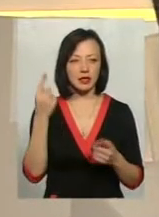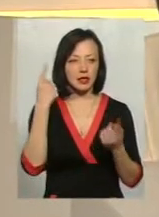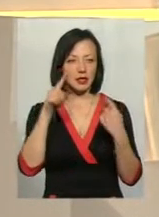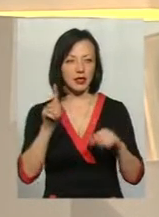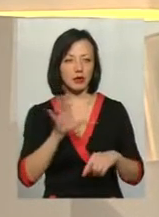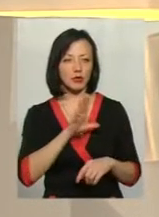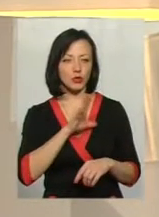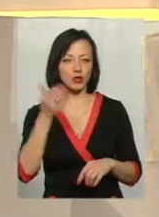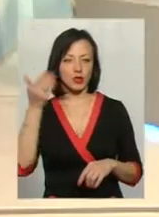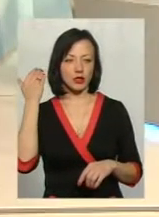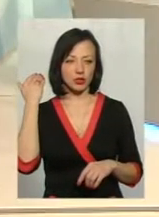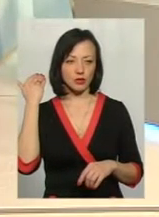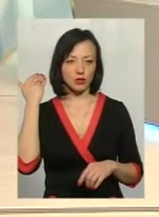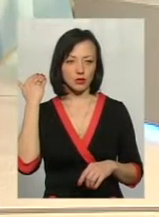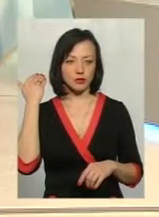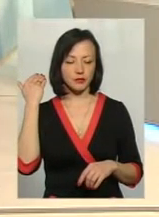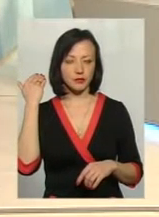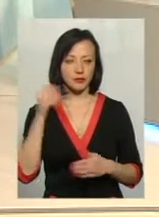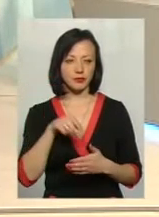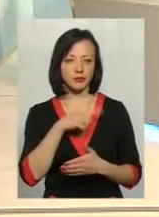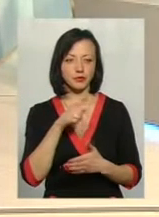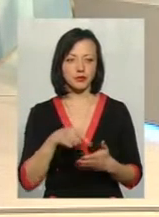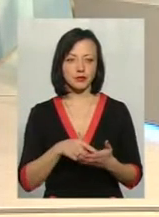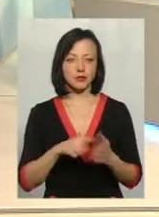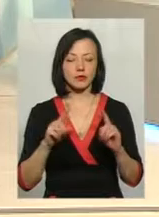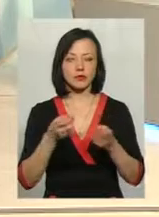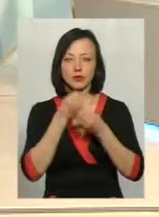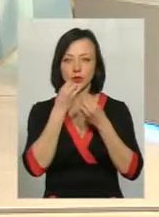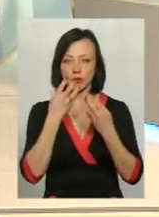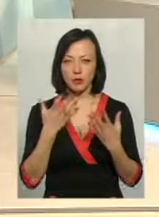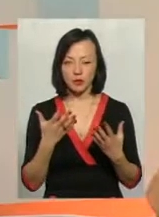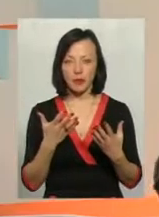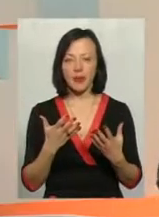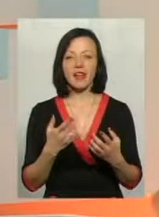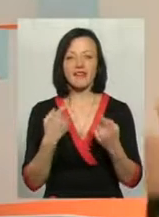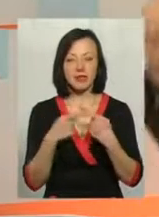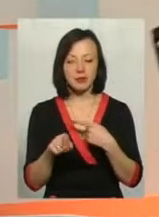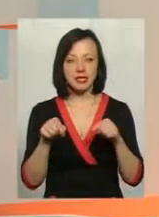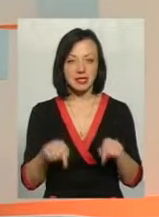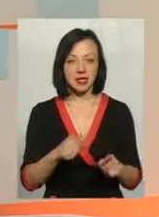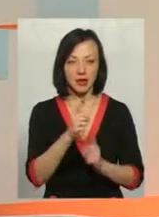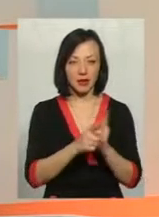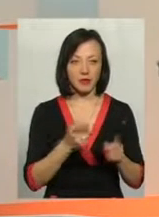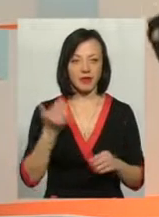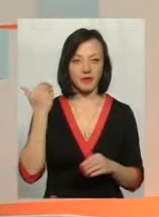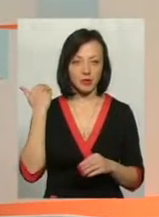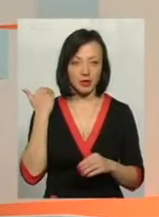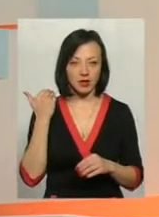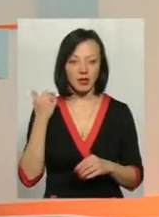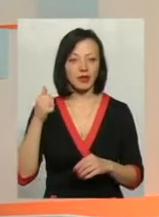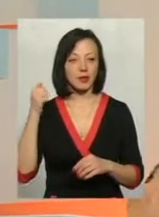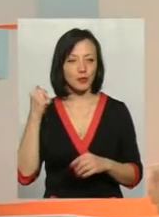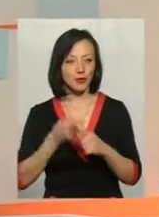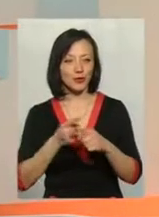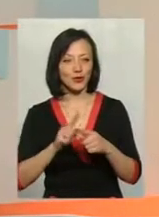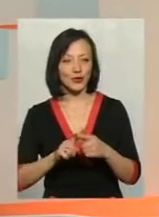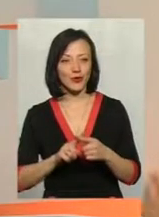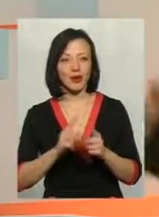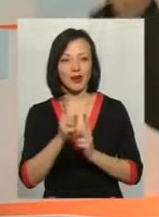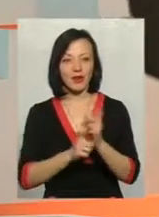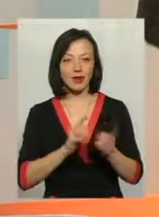були раніше задекларовані? Поясню. Дуже добре питання. Угу. Принципова відмінність цієї реформи від тамтої, що тамту реформу